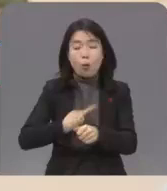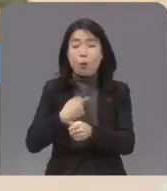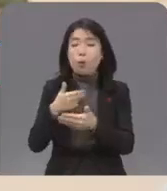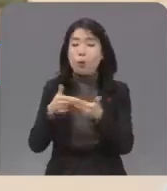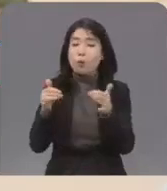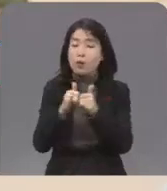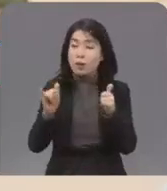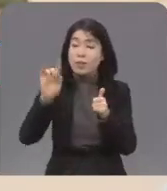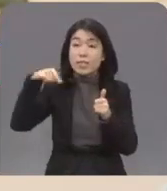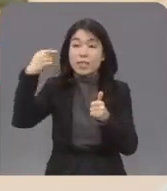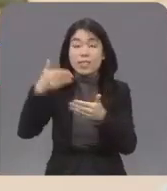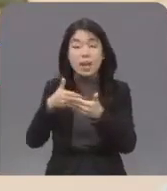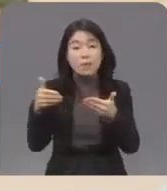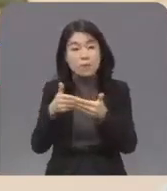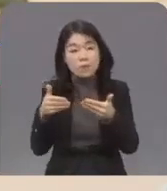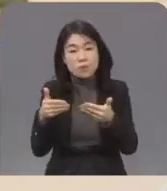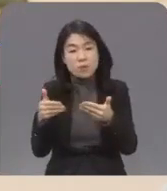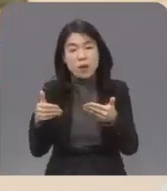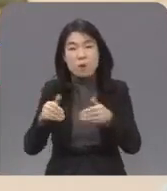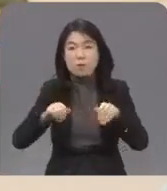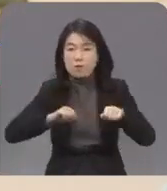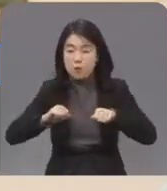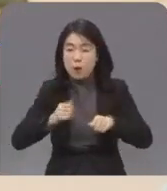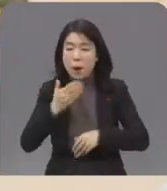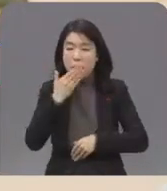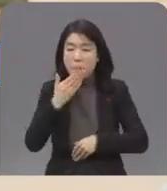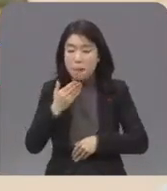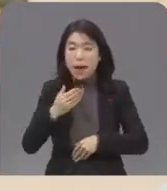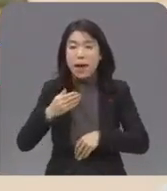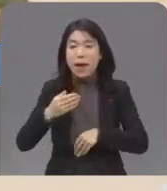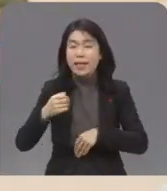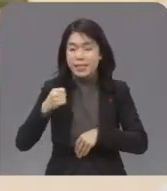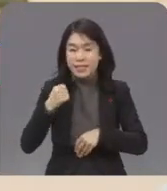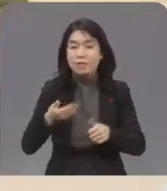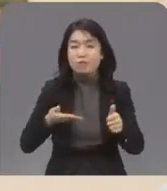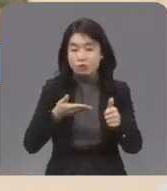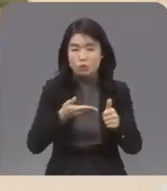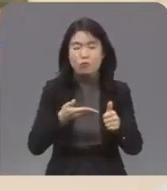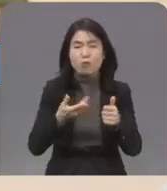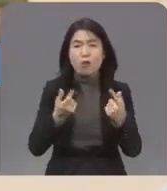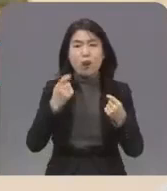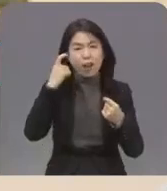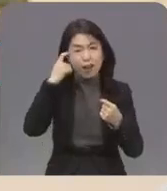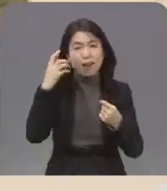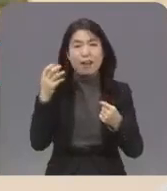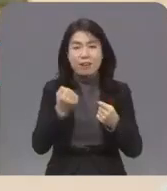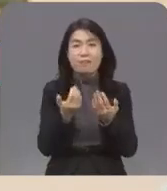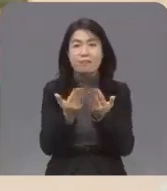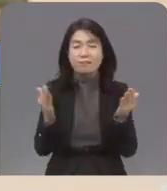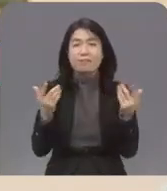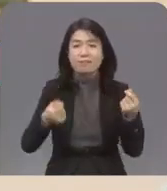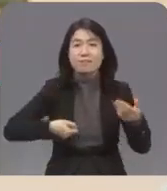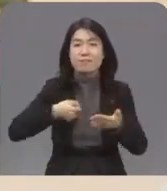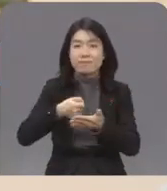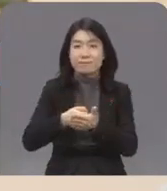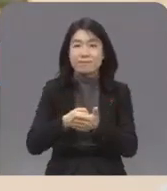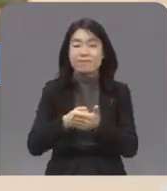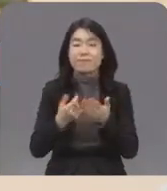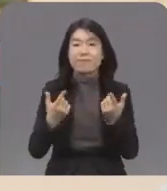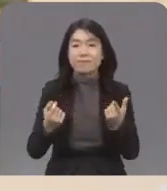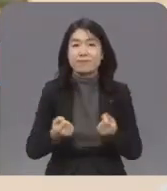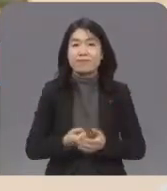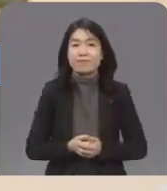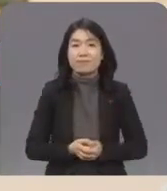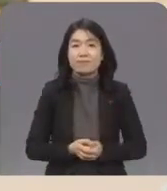보면 작가님들한테도 저 다음 작품을 또 이제 할 수 있는 에너지를 제공하고 그런